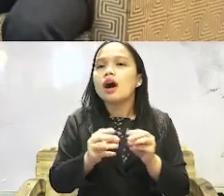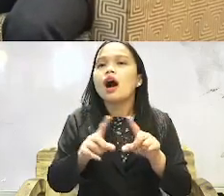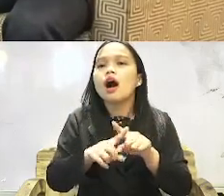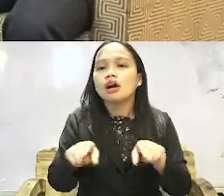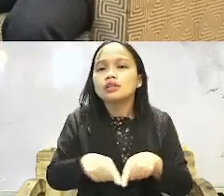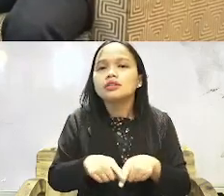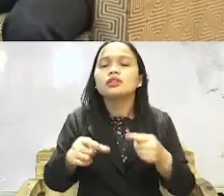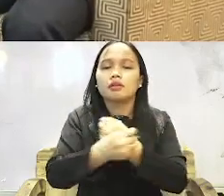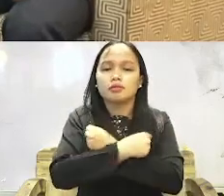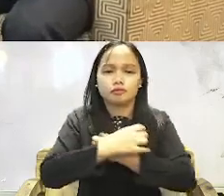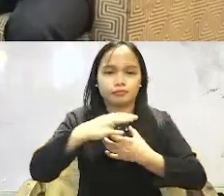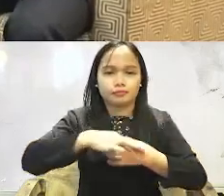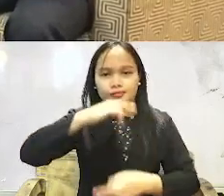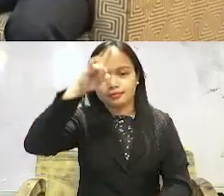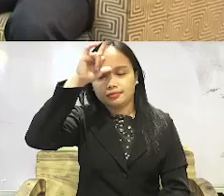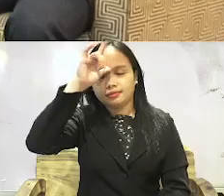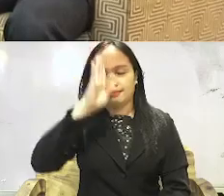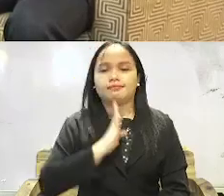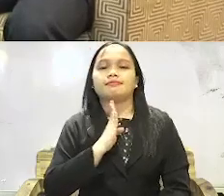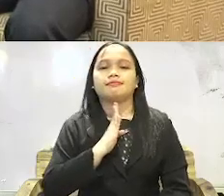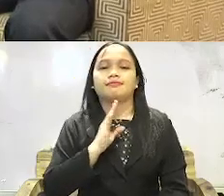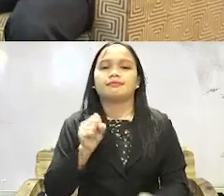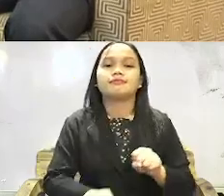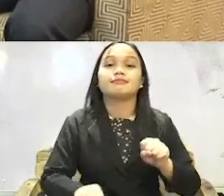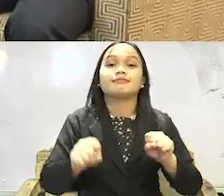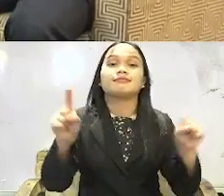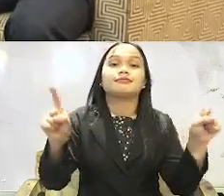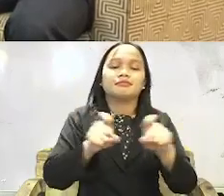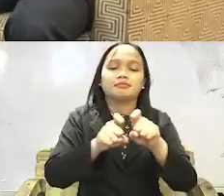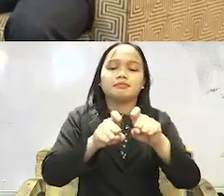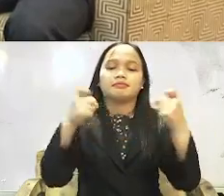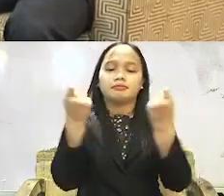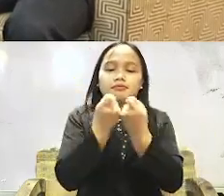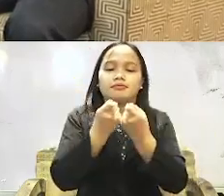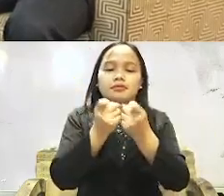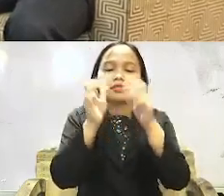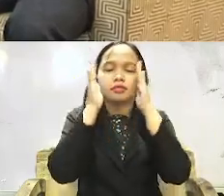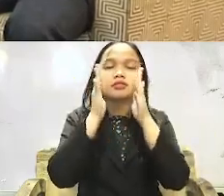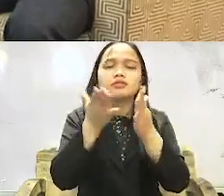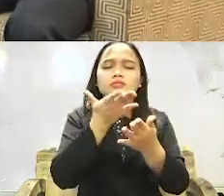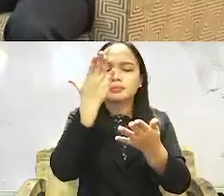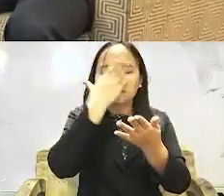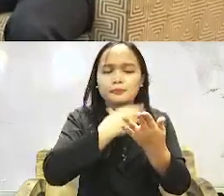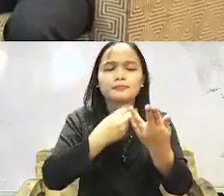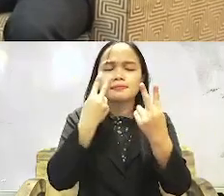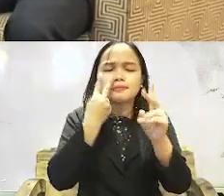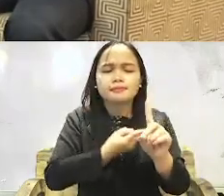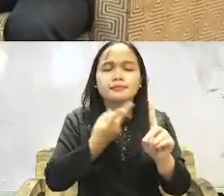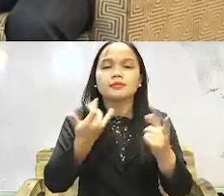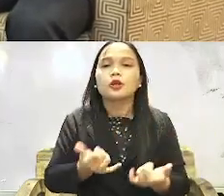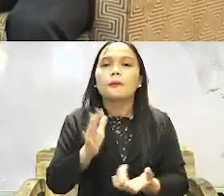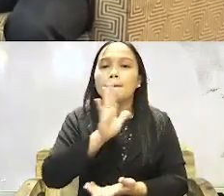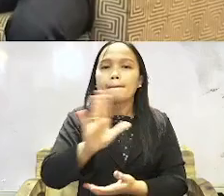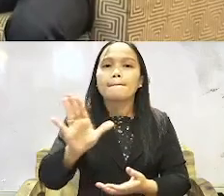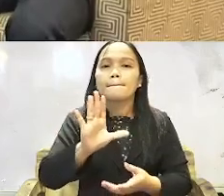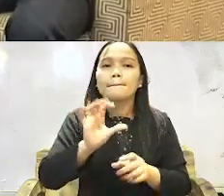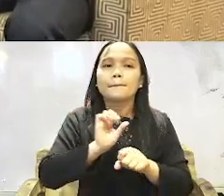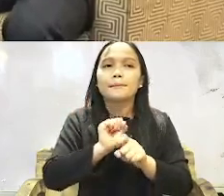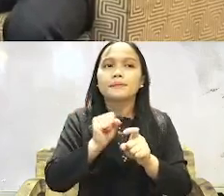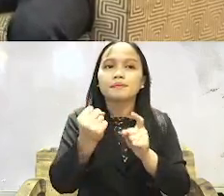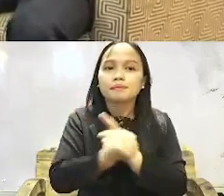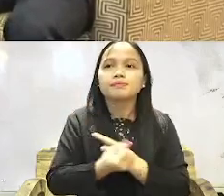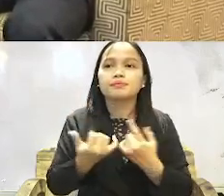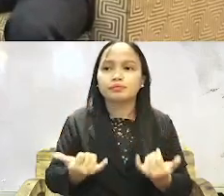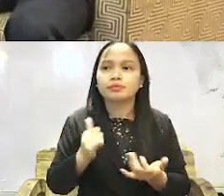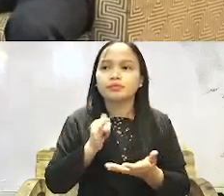Diyos. Kaya tatandaan nyo, team focus, ang pinakamagandang makita nyo ngayon is yung current situation